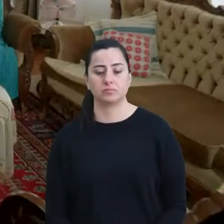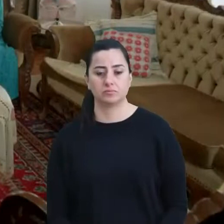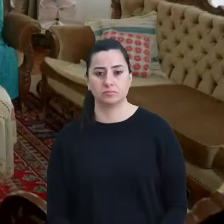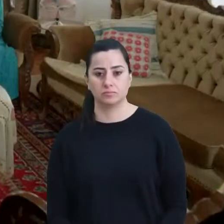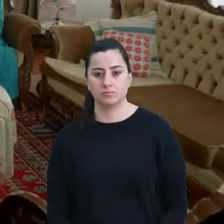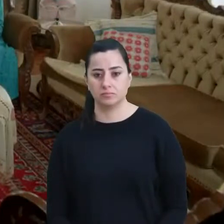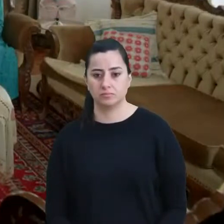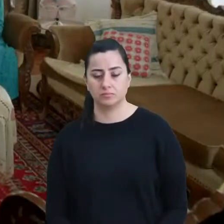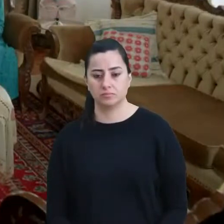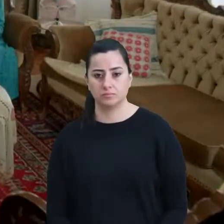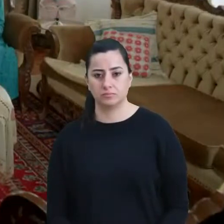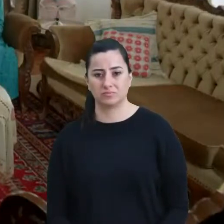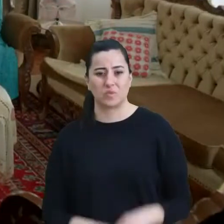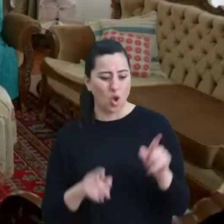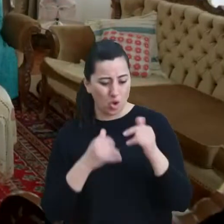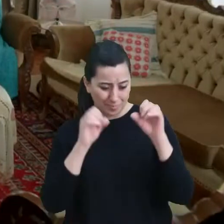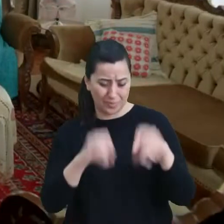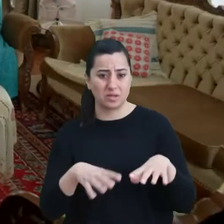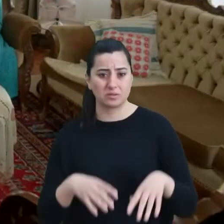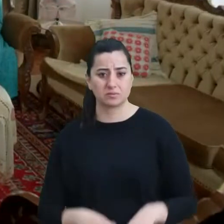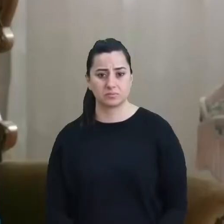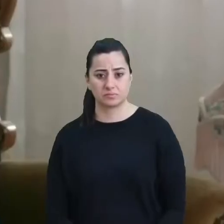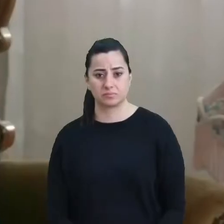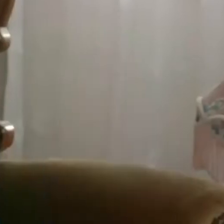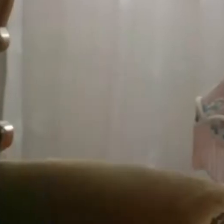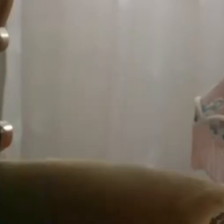bırakıp Gonca'nın yanına geçti. Bırak şunları sen de oynamaya.